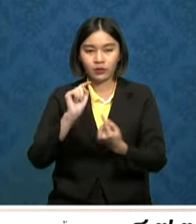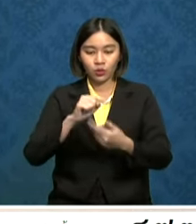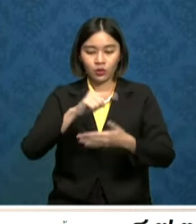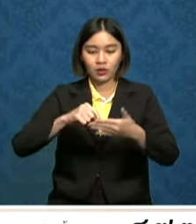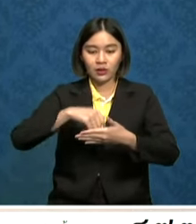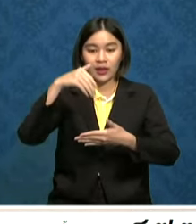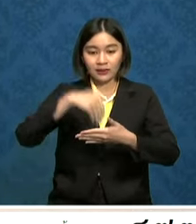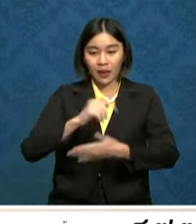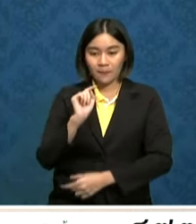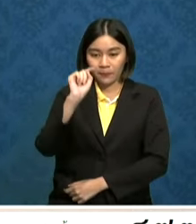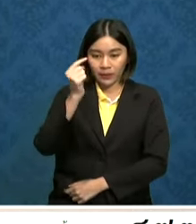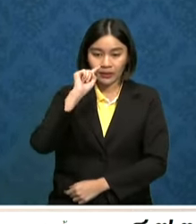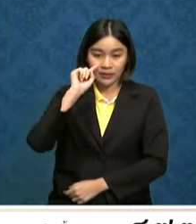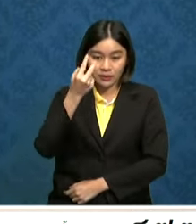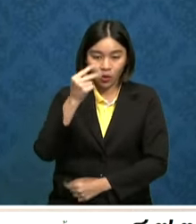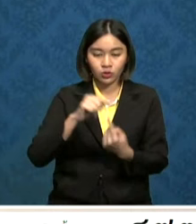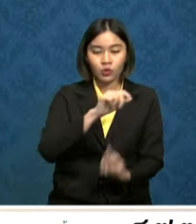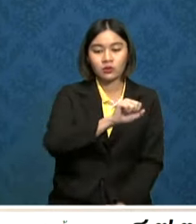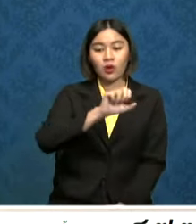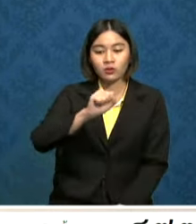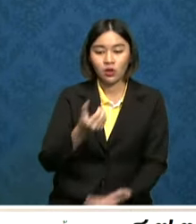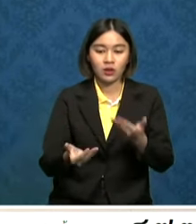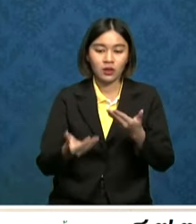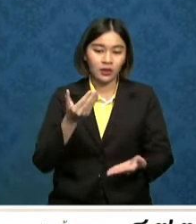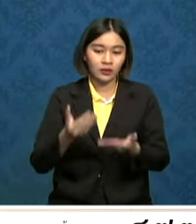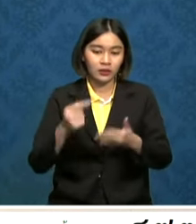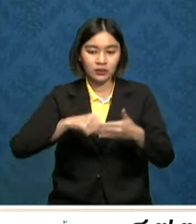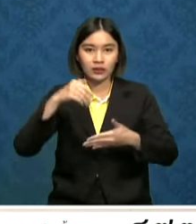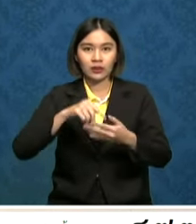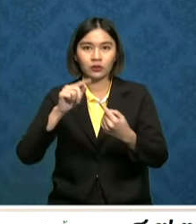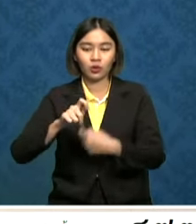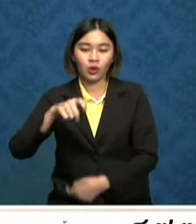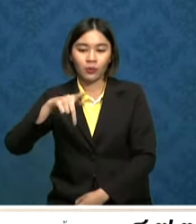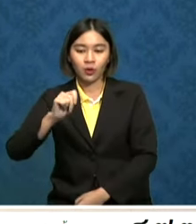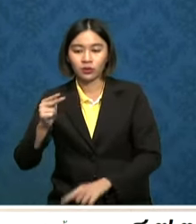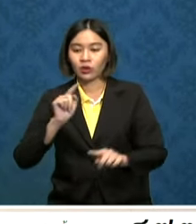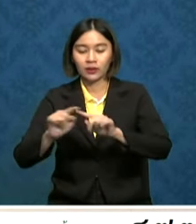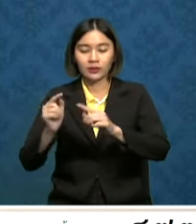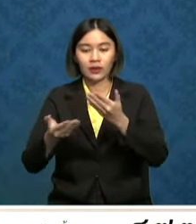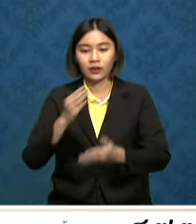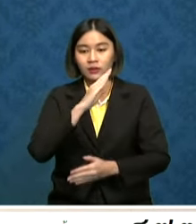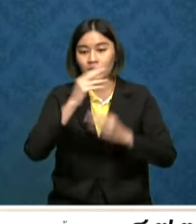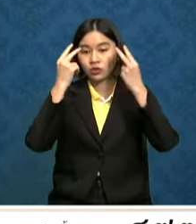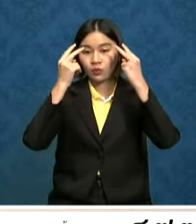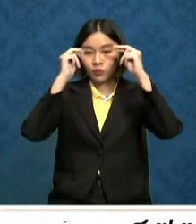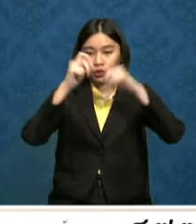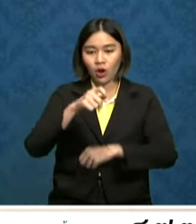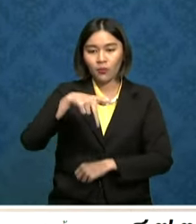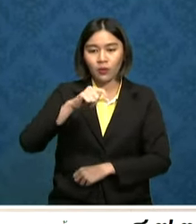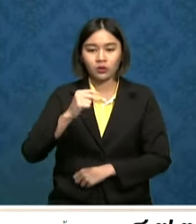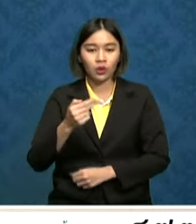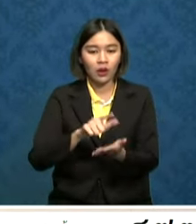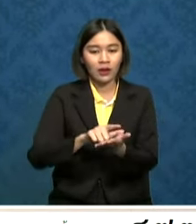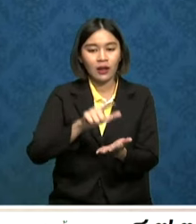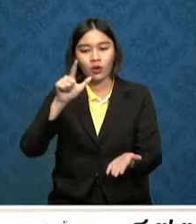ตั้งซ่อมไม่ว่าจะเป็นการเลือกตั้งซ่อมสสก็ดีหรือการเลือกตั้งซ่อมในระดับท้องถิ่นก็ดีในกรณีที่นายกท้องถิ่นนั้นอาจจะลาออกหรือว่า